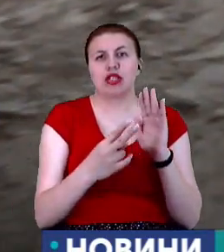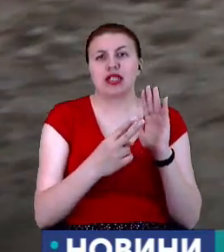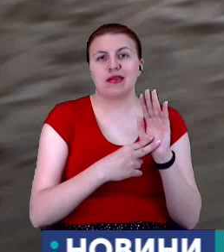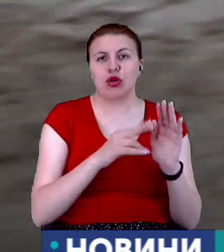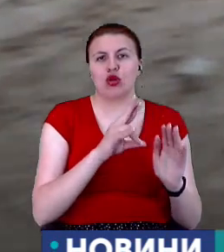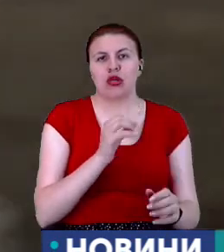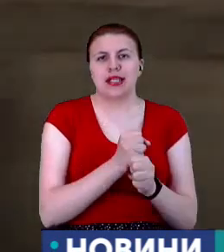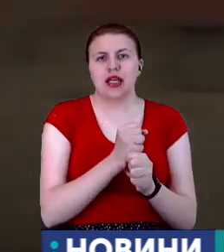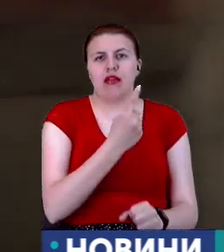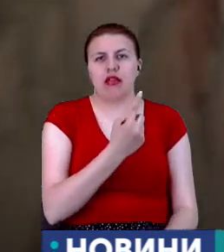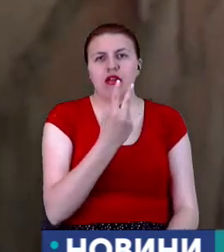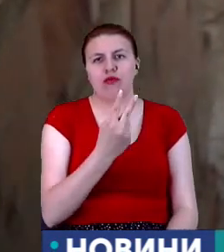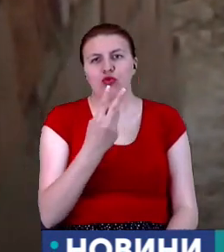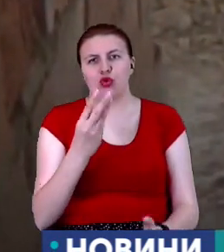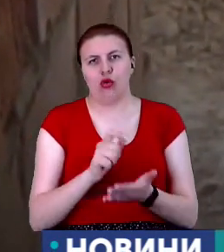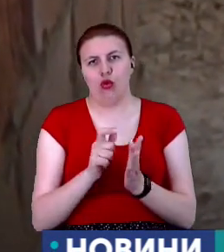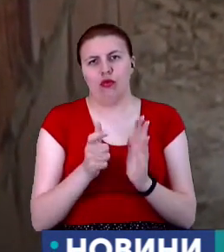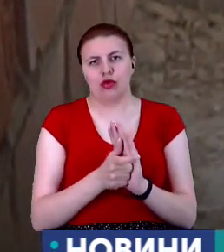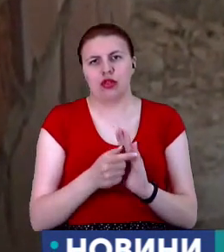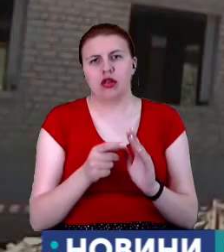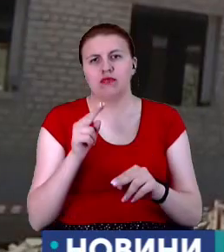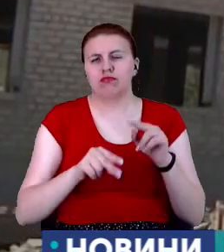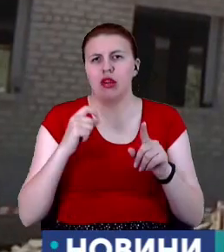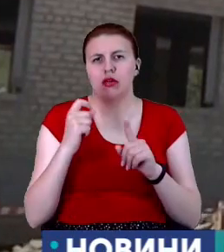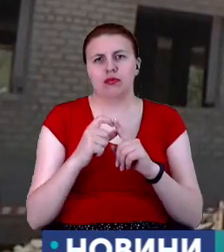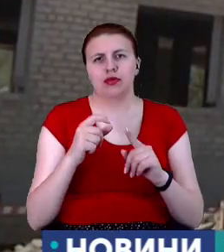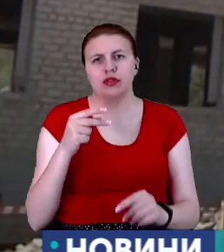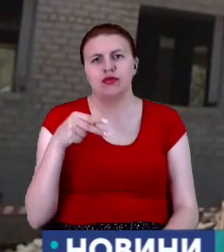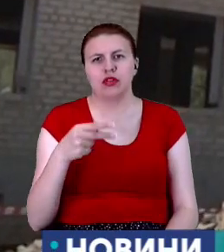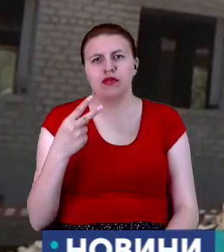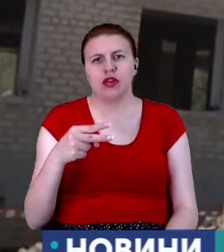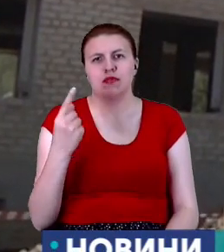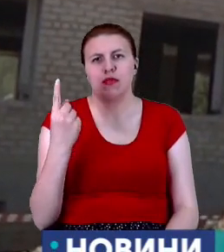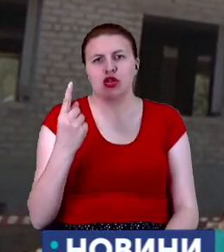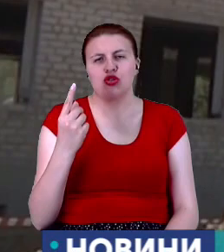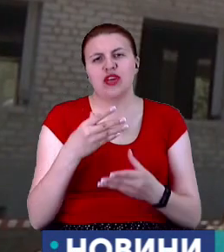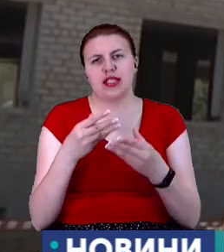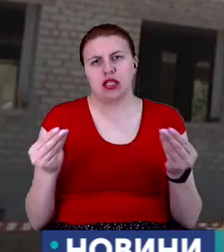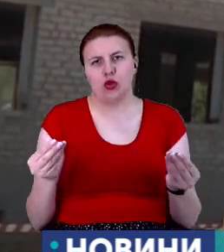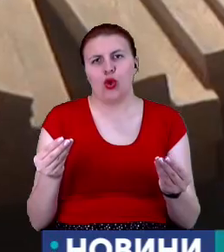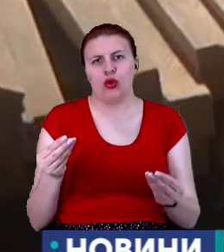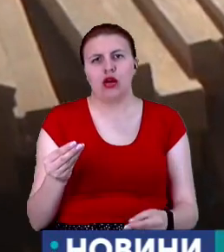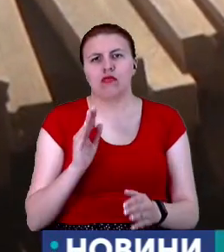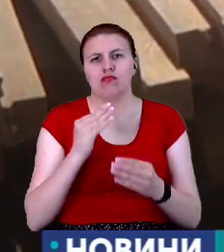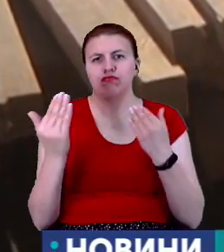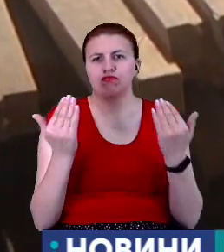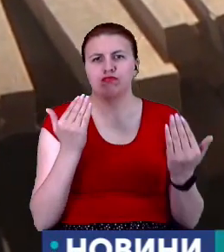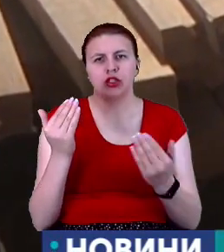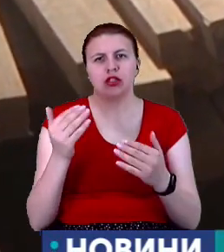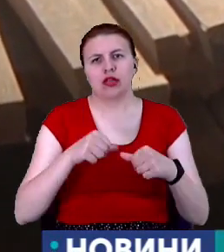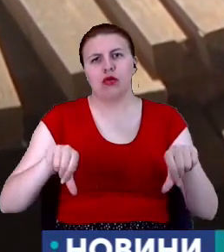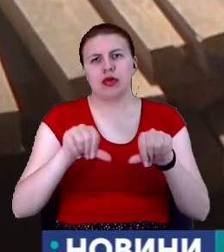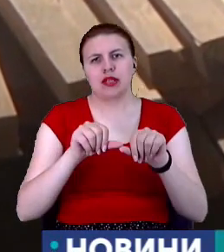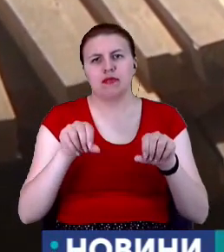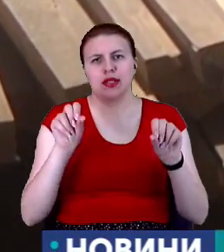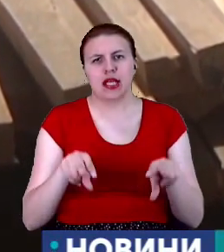1-, 2- и 3-комнатные. Саме будівництво мають завершити навесні 2021 року. Розподілятиме житло спеціальна комісія. Наразі у